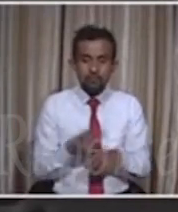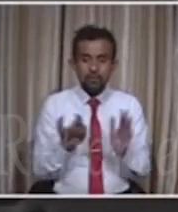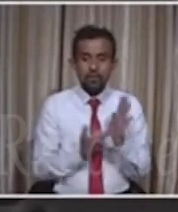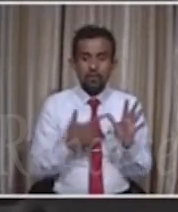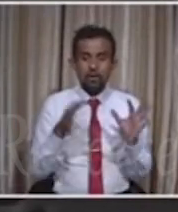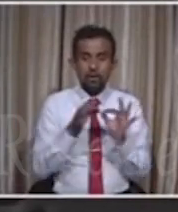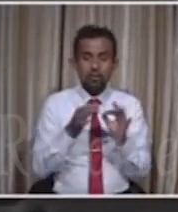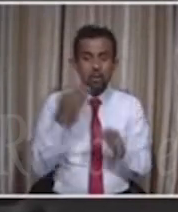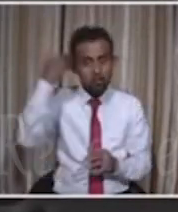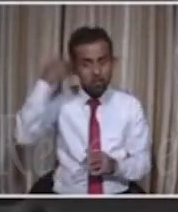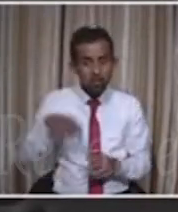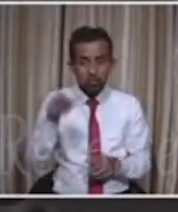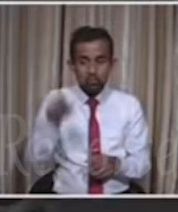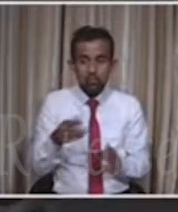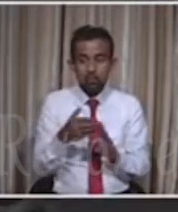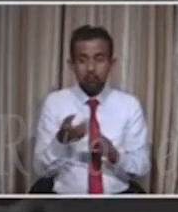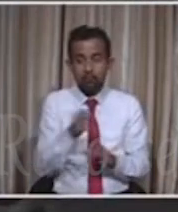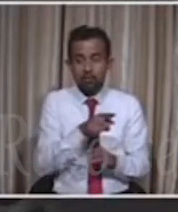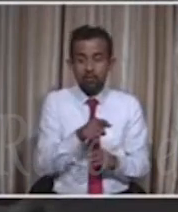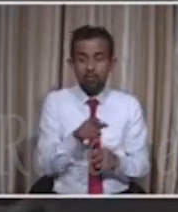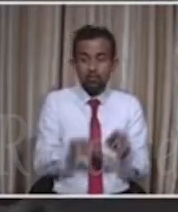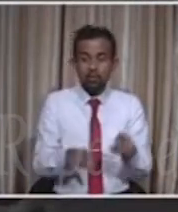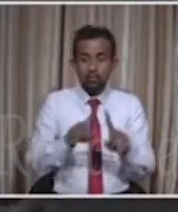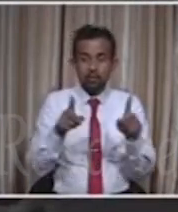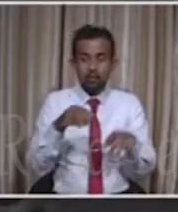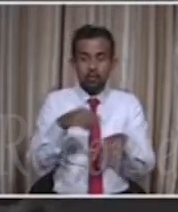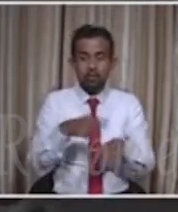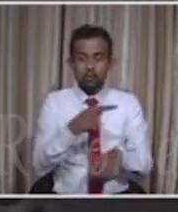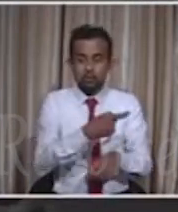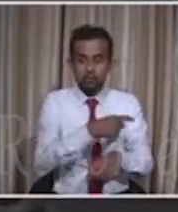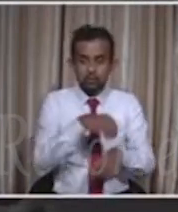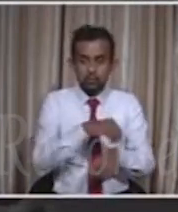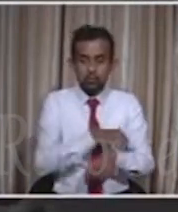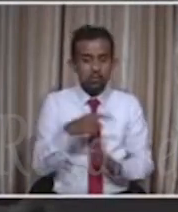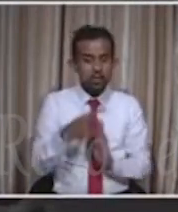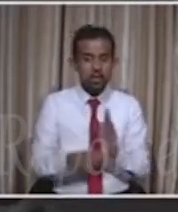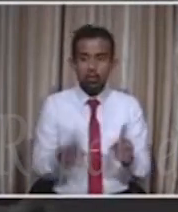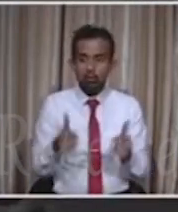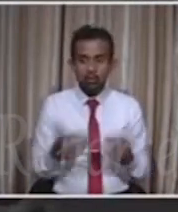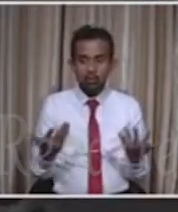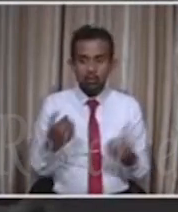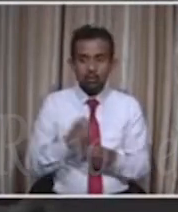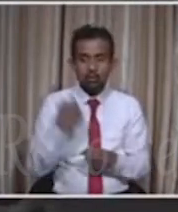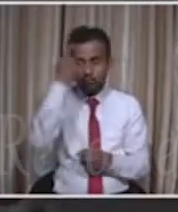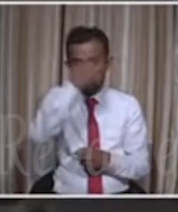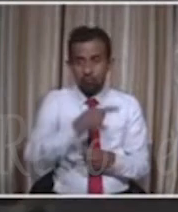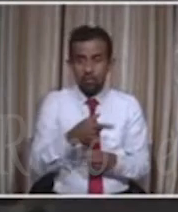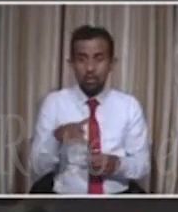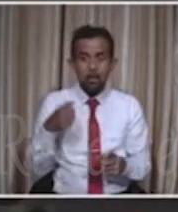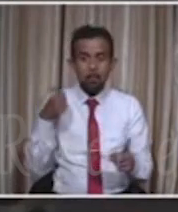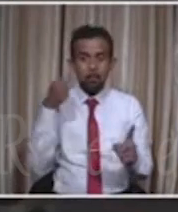මැරිච්ච තරුණයාට අමතරව එතන 10 දෙනෙක් වෙඩි වැදිලා තියෙනවා. අද මේ රටේ උනේ හොදක් නෙවෙයි. ගෝල්ෆේස් බිමට පහර දුන්න